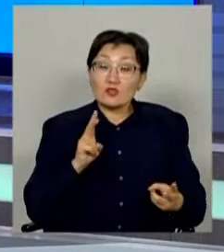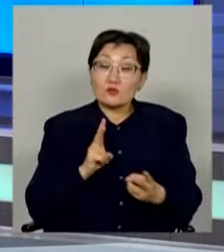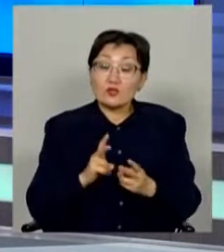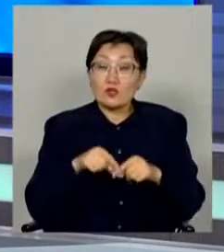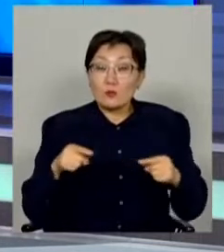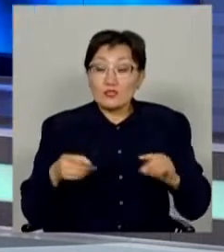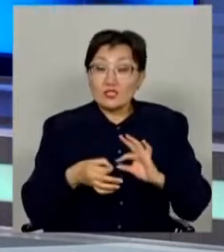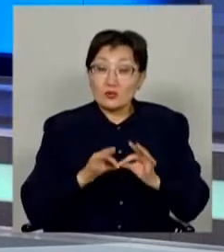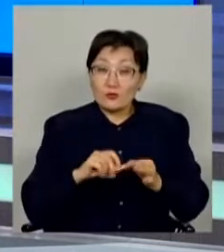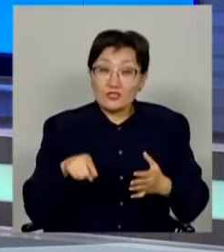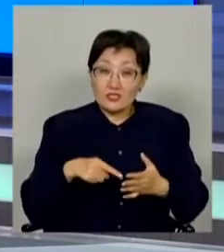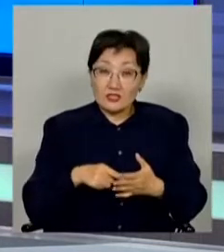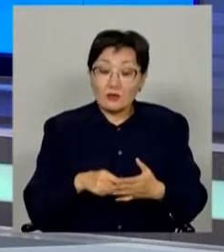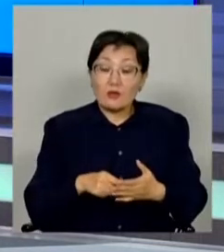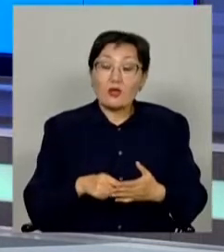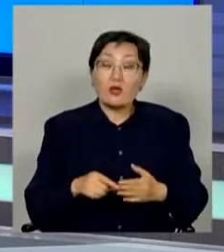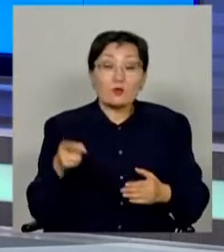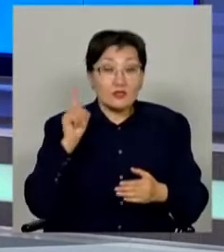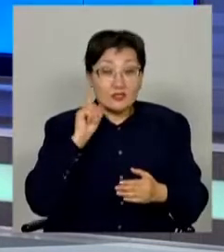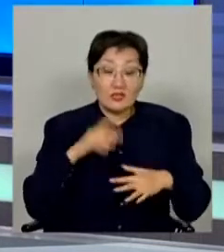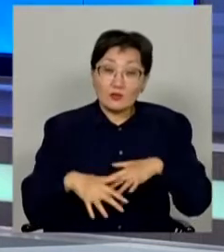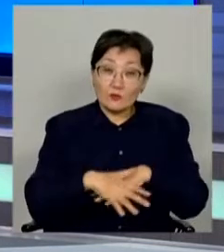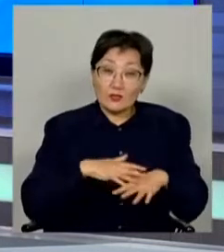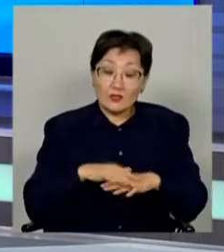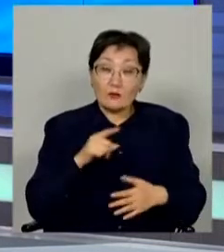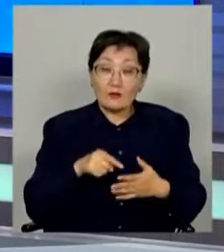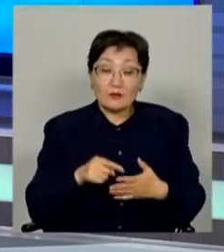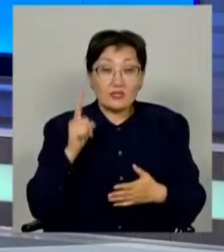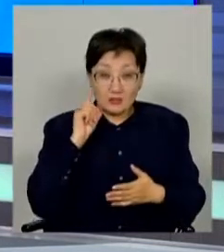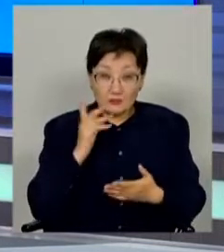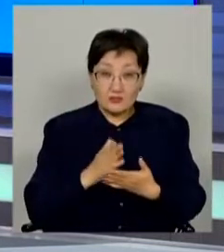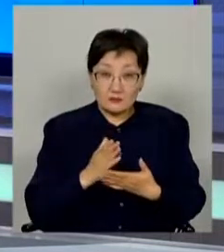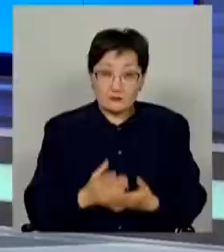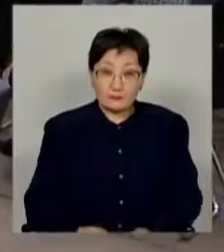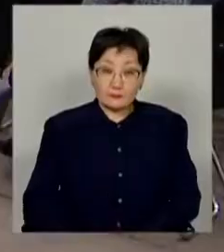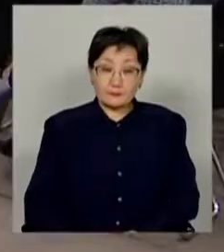түрлі күрделі мәселемен жақын танысып, көптің көкейіндегіні тыңдап қайтты.